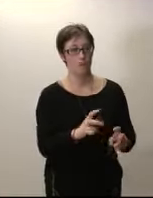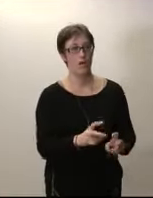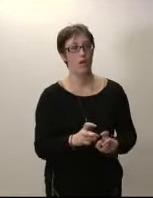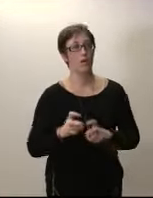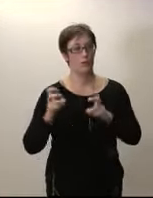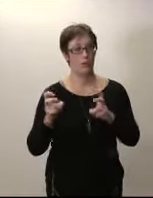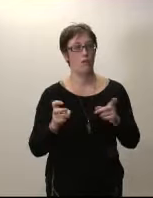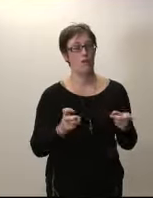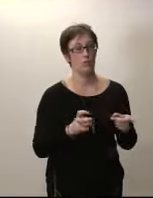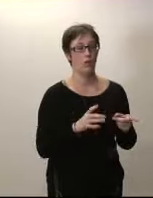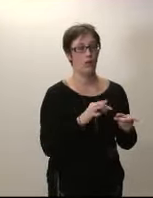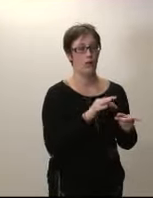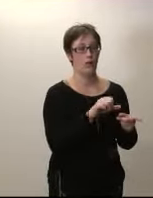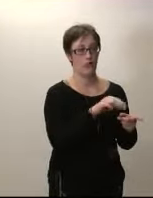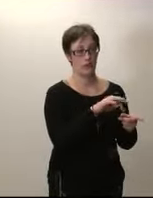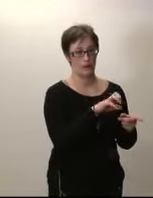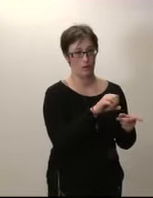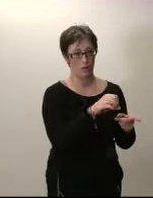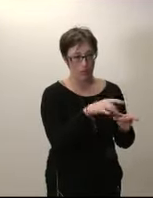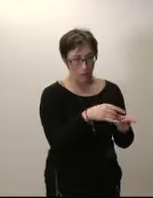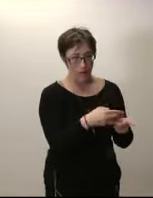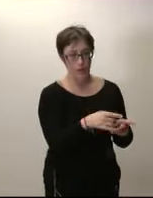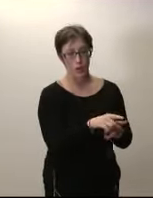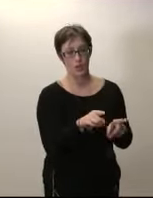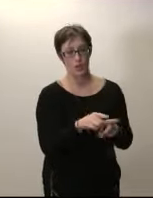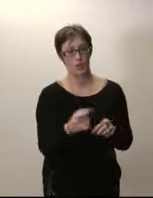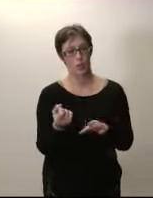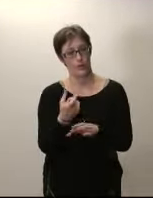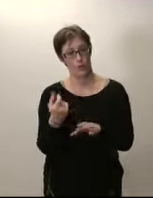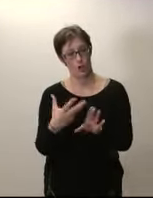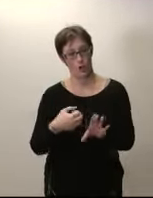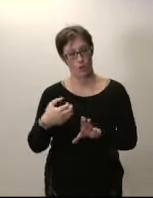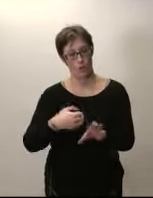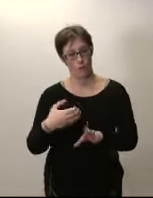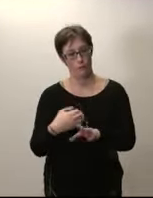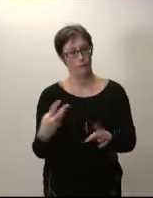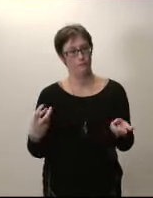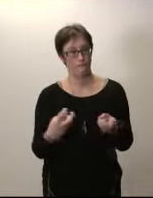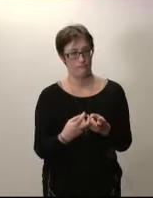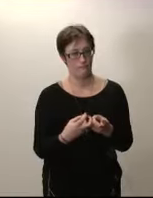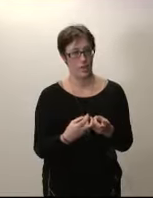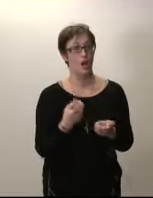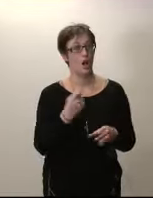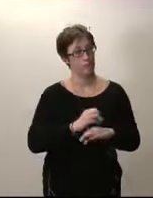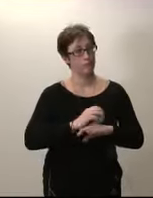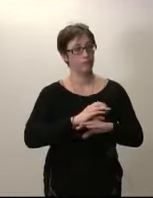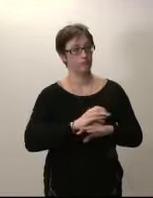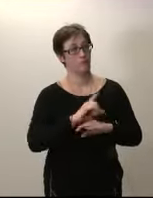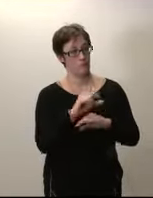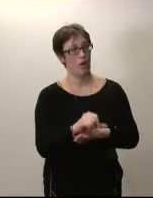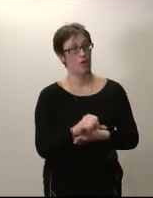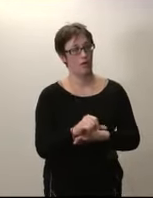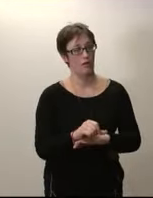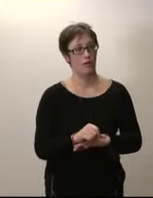des déchets, mais je l'avais déjà expliqué dans un conseil précédent, nous avons conservé cet excédent. Il